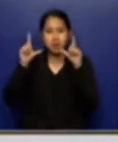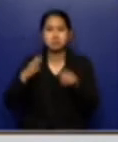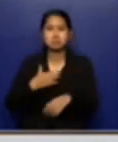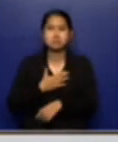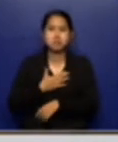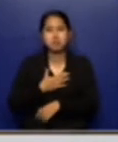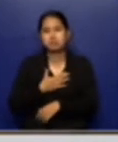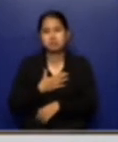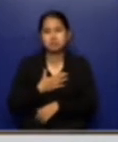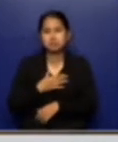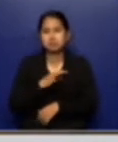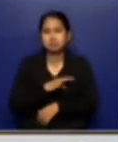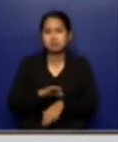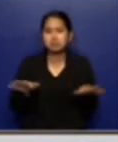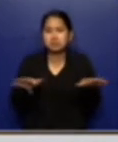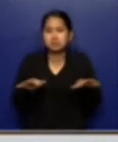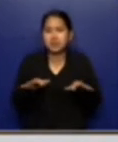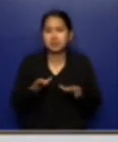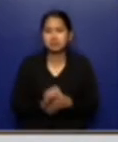าน